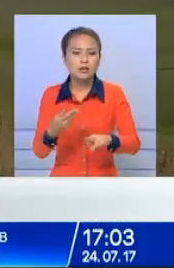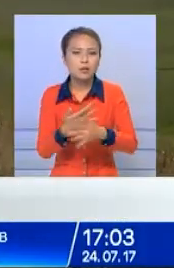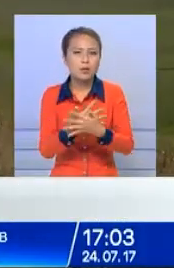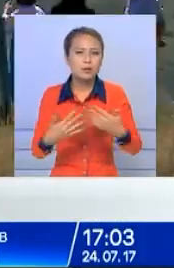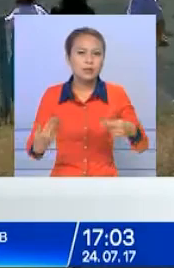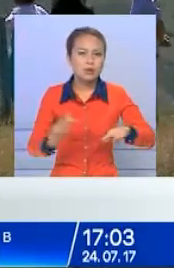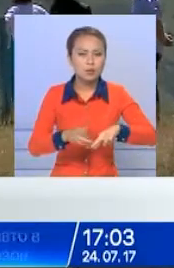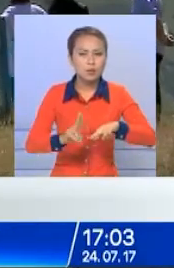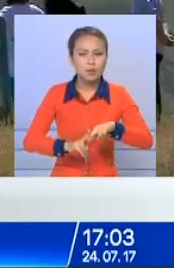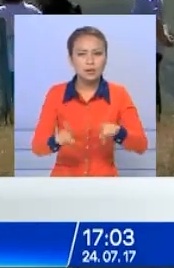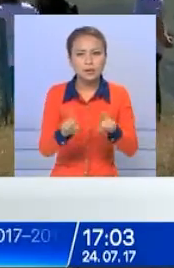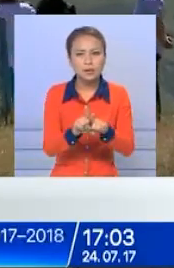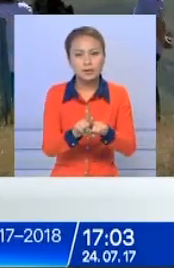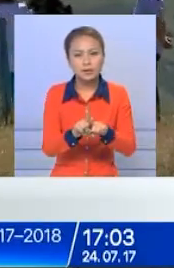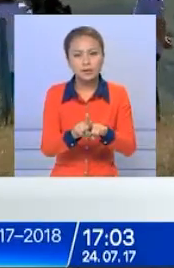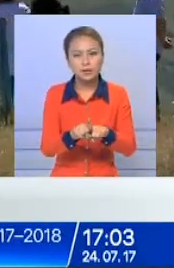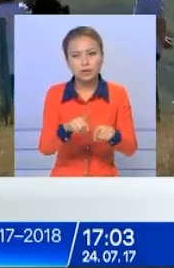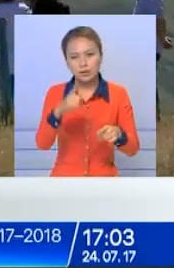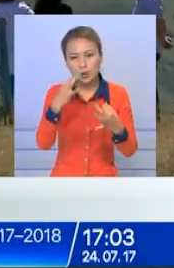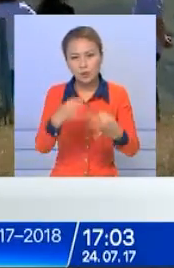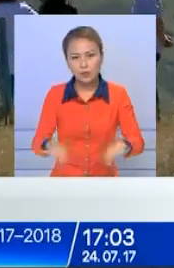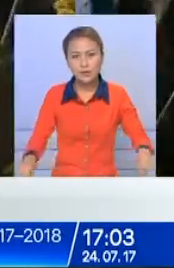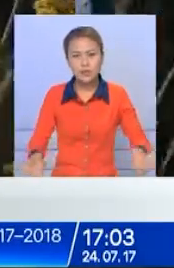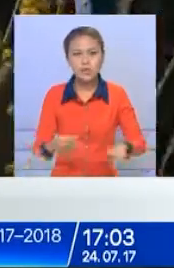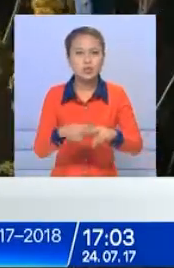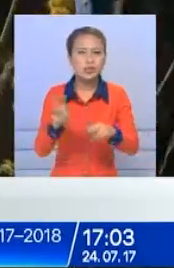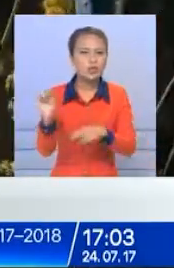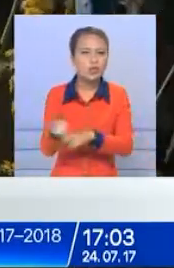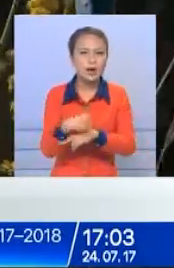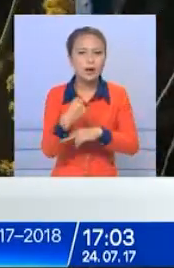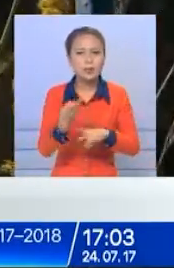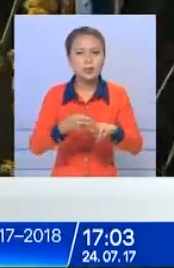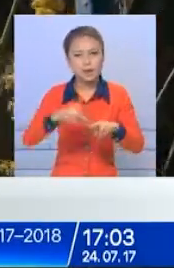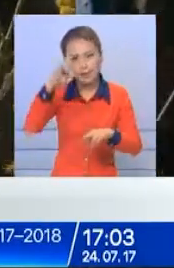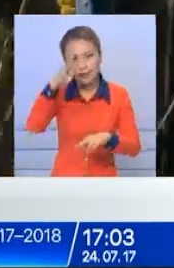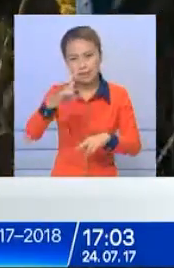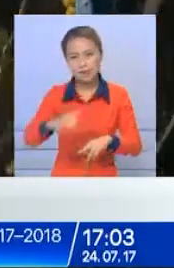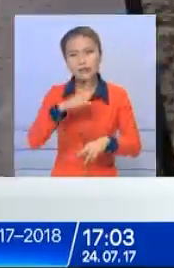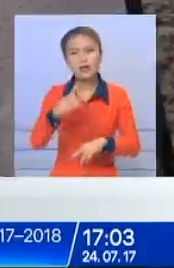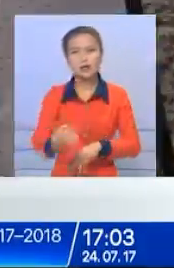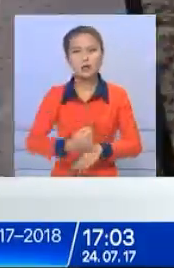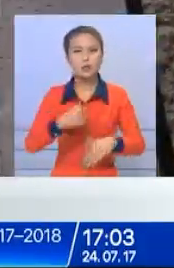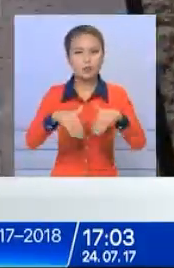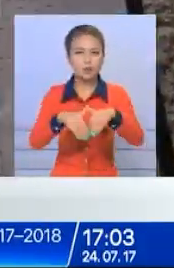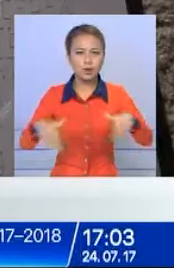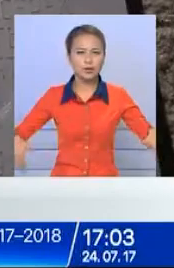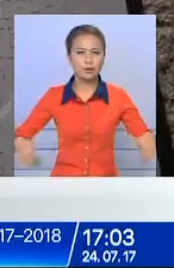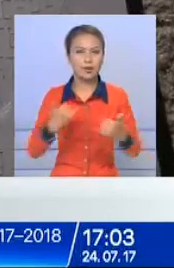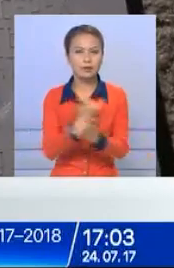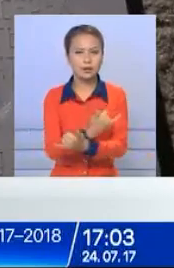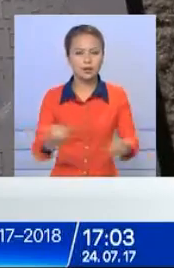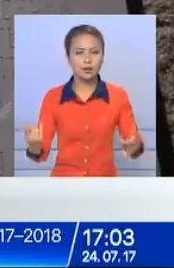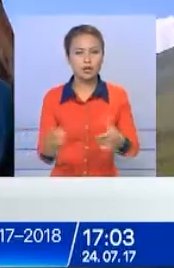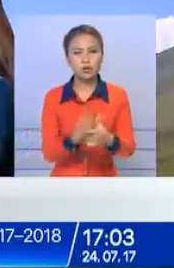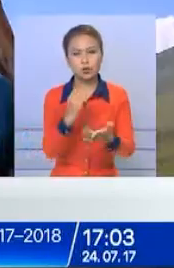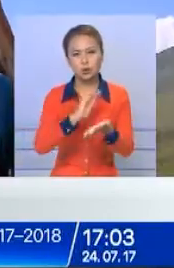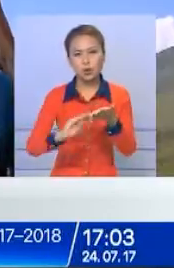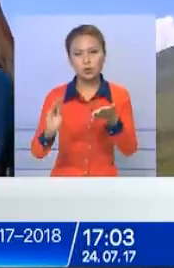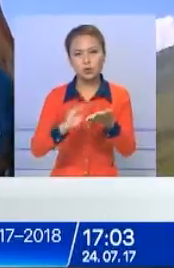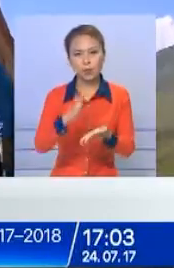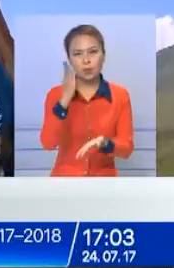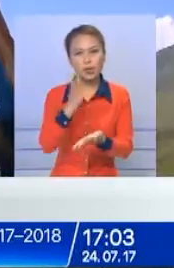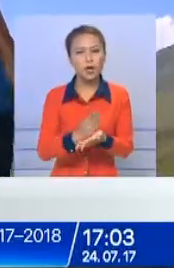елінің тәуелсіздігі мен еркіндігі үшін жоңғар басқыншылармен шайқаста жеңіске жеткен айбынды қазақ сарбаздарына ұрпақтары атынан деген жазу